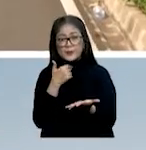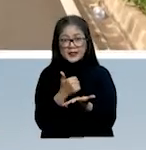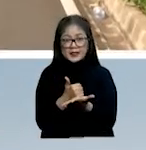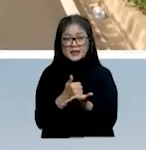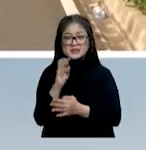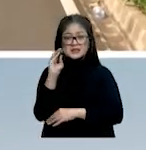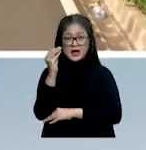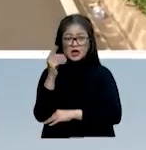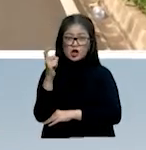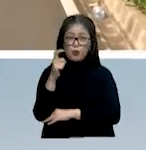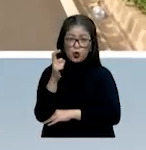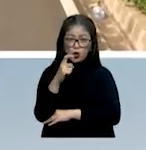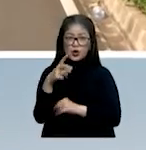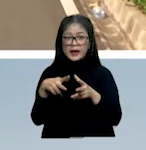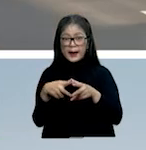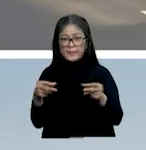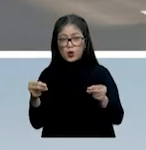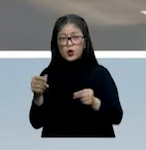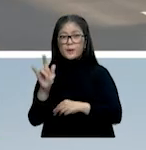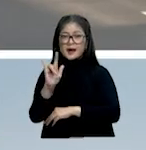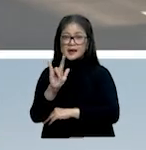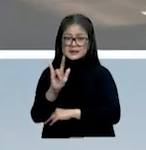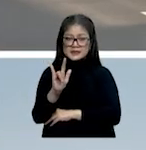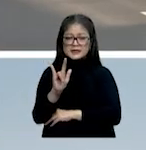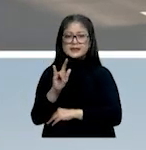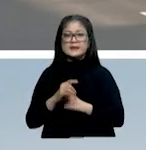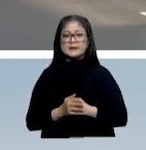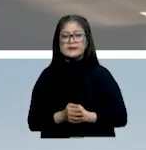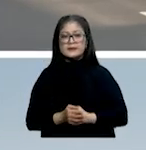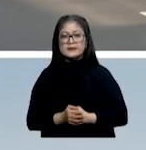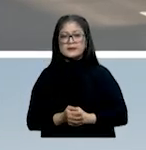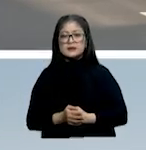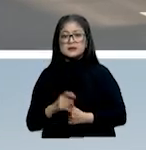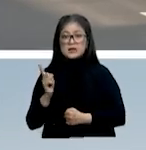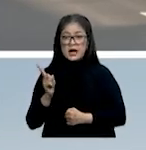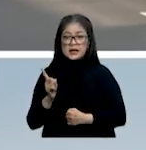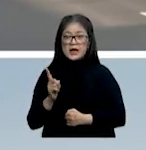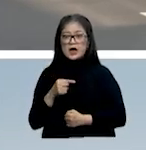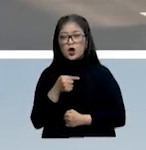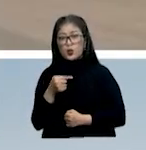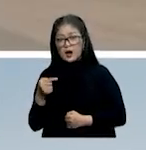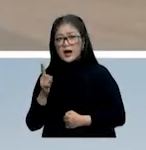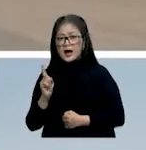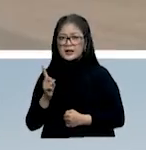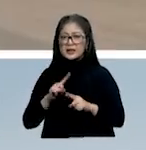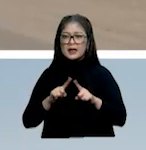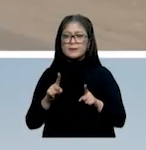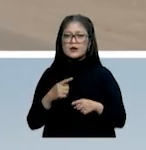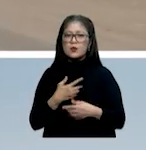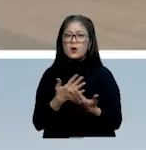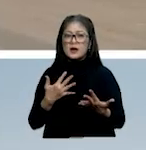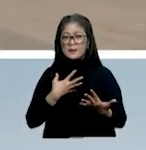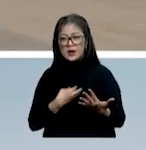Jakarta, Bogor, Depok dan juga Bekasi. Dari sekian banyak kelebihan tentunya juga ada kekurangan. Masyarakat mengeluhkan khususnya di stasiun tempat